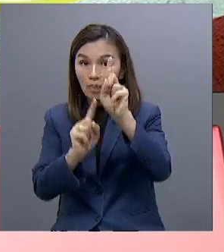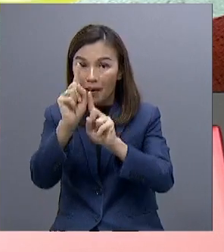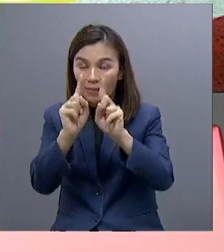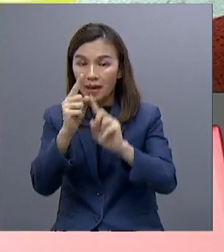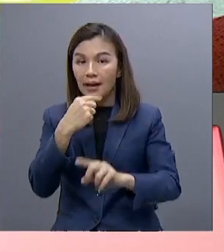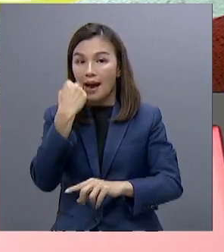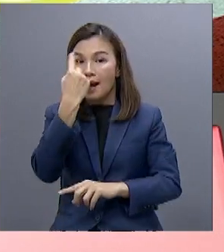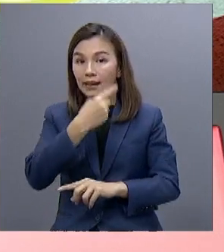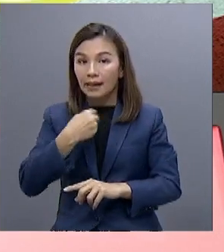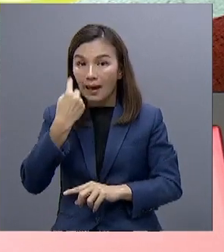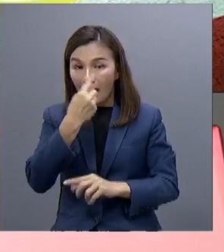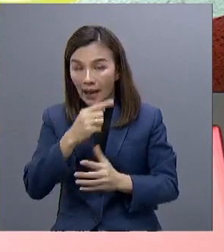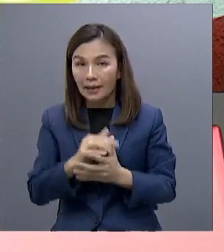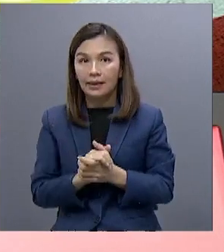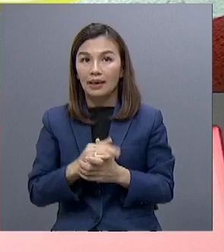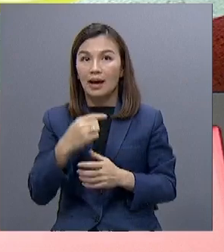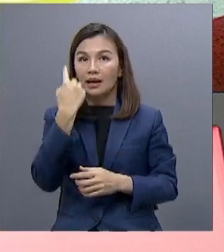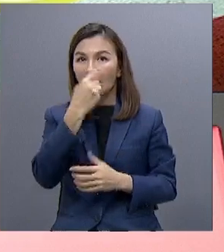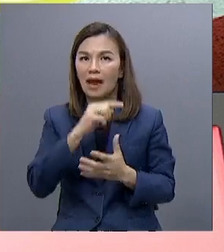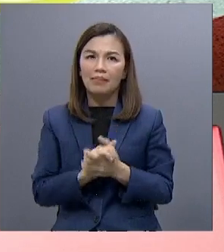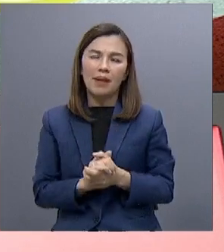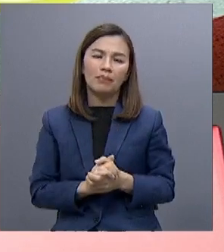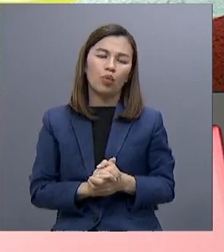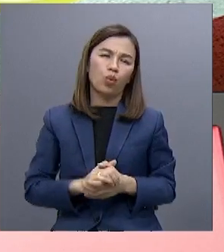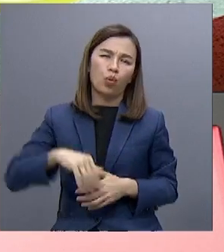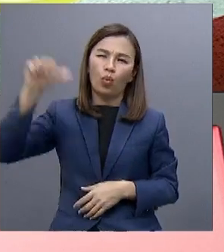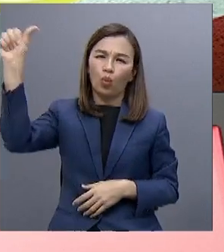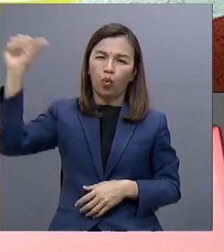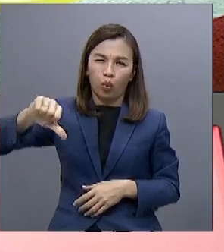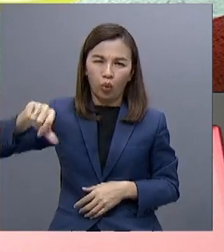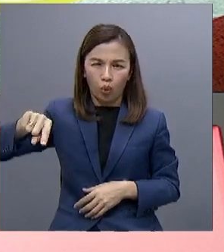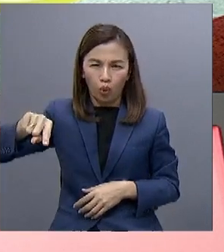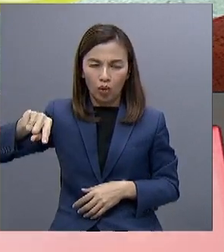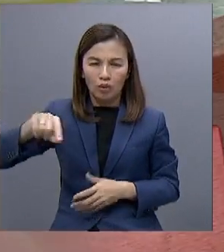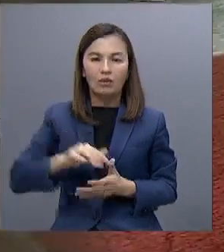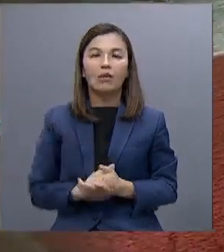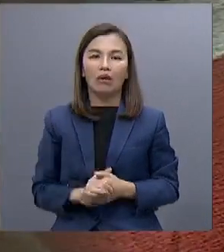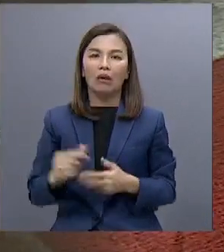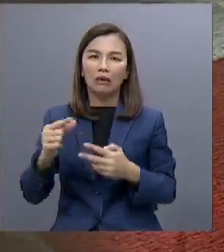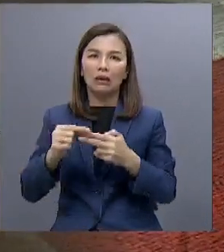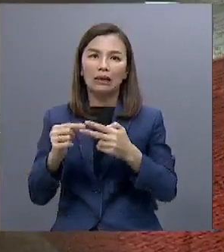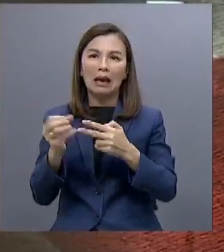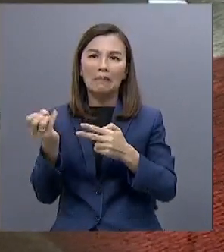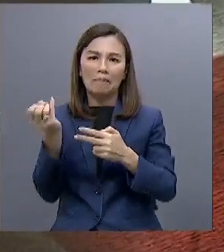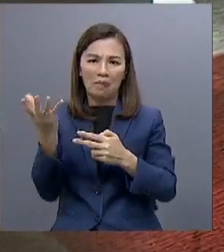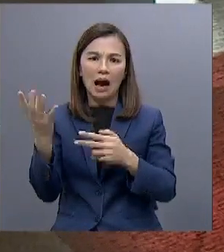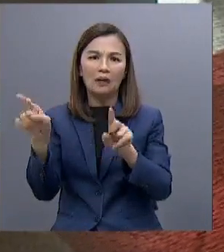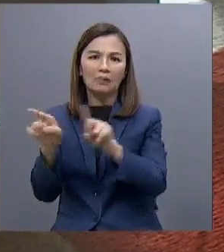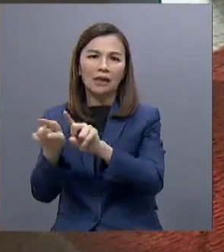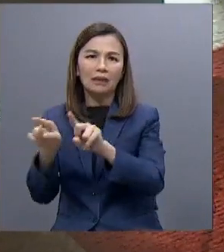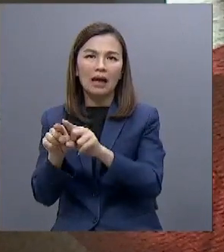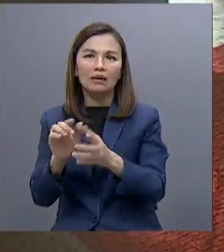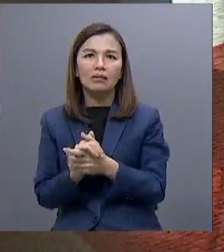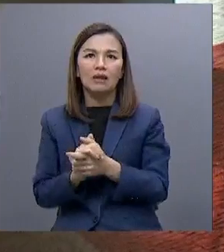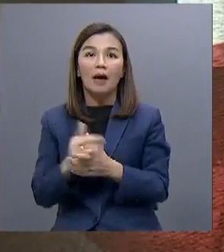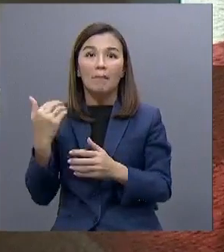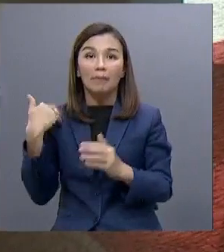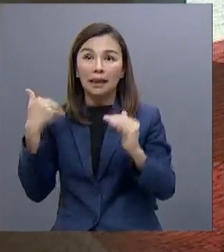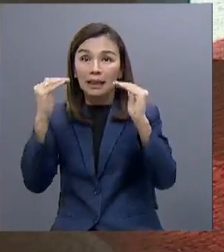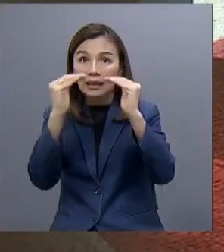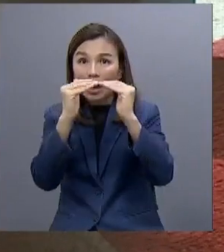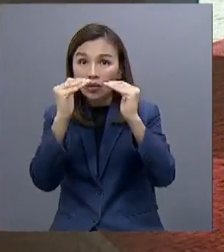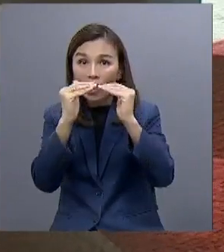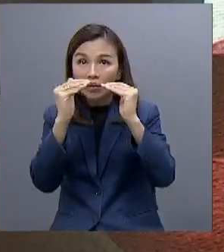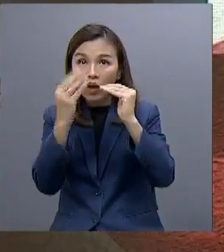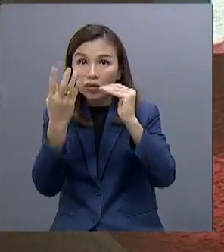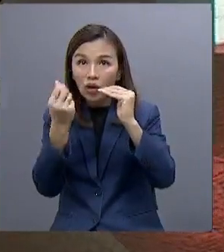ใครจะเป็นประธานาธิบดีที่เลวร้ายทรัมป์ก็มีคะแนนสูงกว่าไบเดนเช่นกันซึ่งทั้งคู่เนี่ยมีคะแนนในส่วนนี้นะ